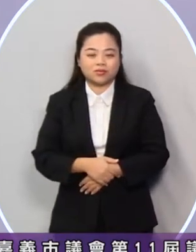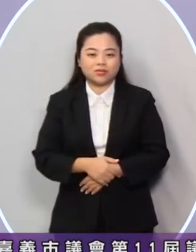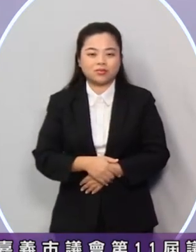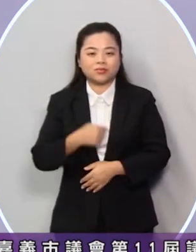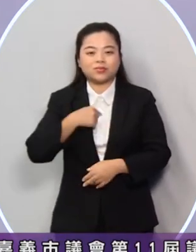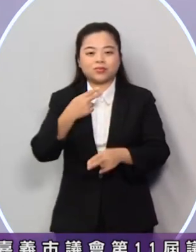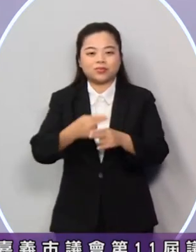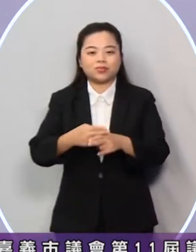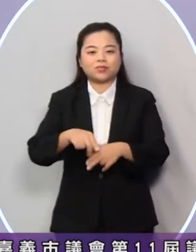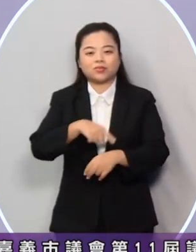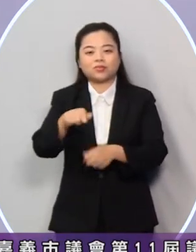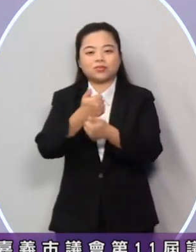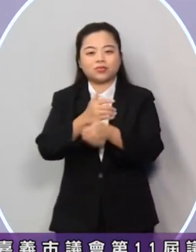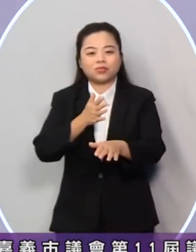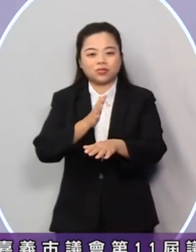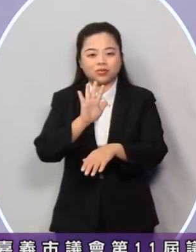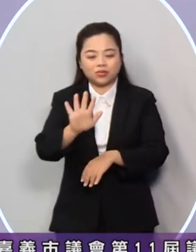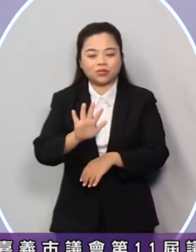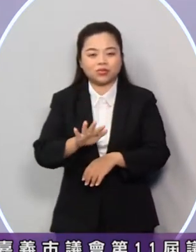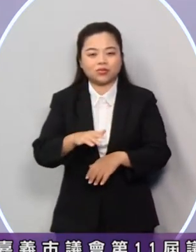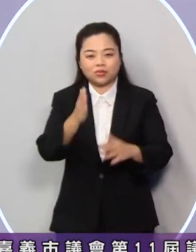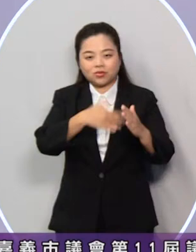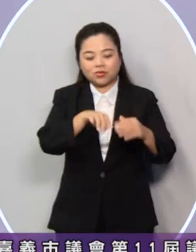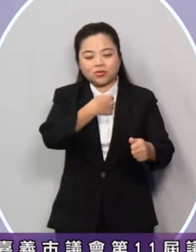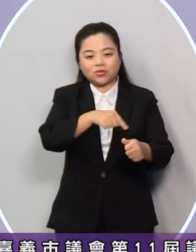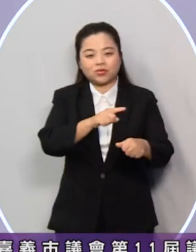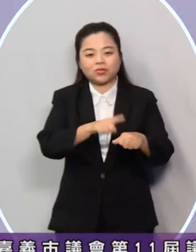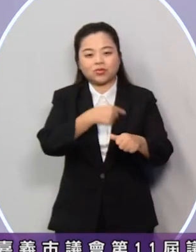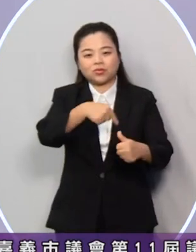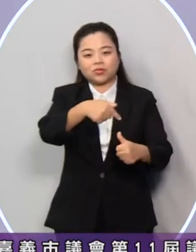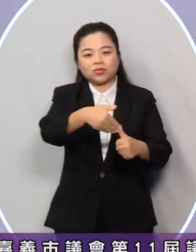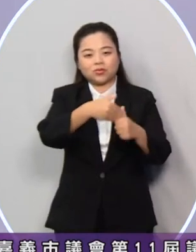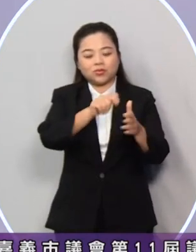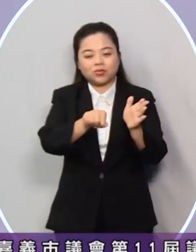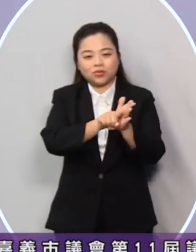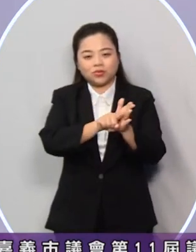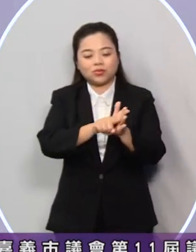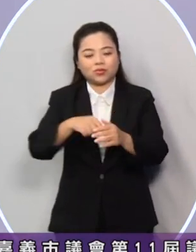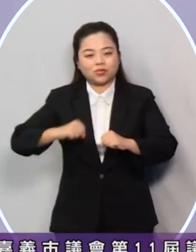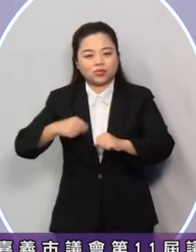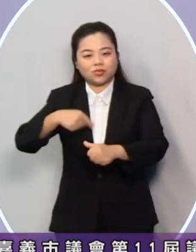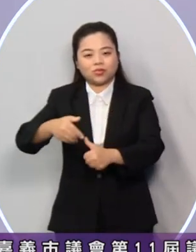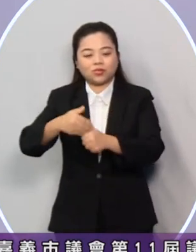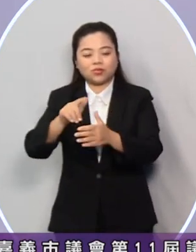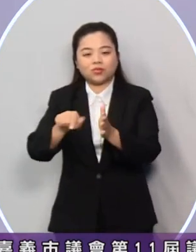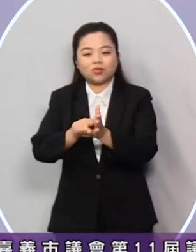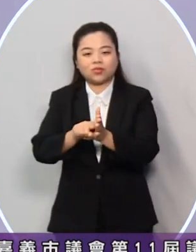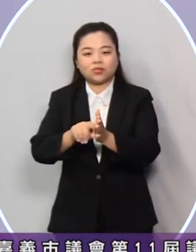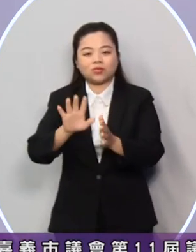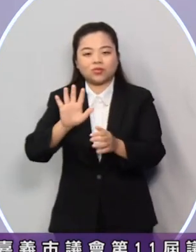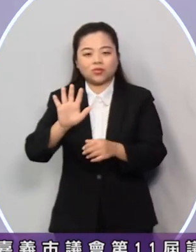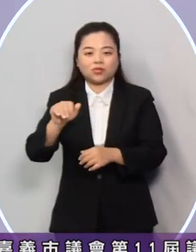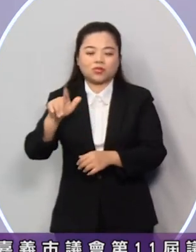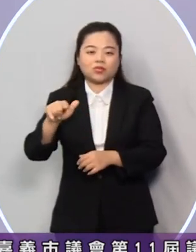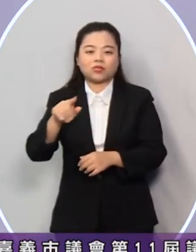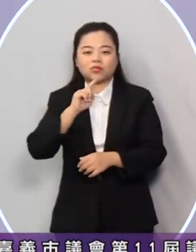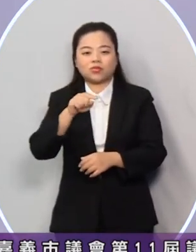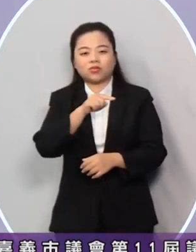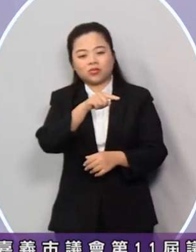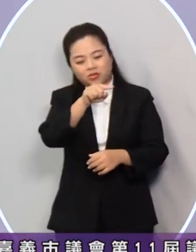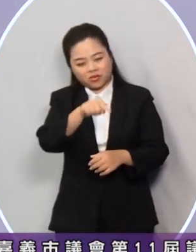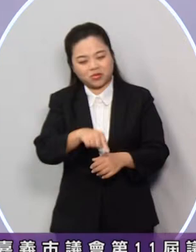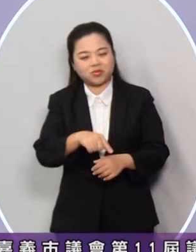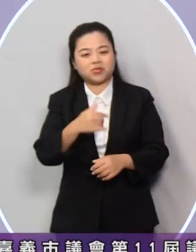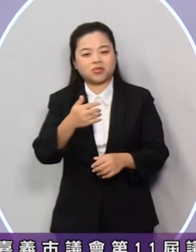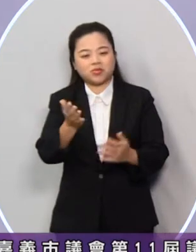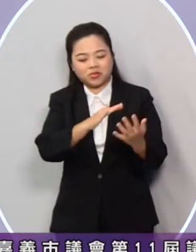我相信大家都有过这个经验哦，在学校教导性教育课程时、健康教育课程时，或多或少会遇到老师说，这几页我们先